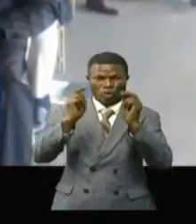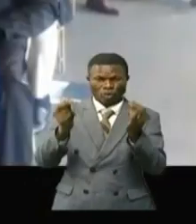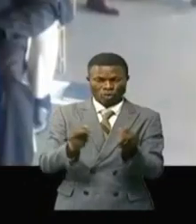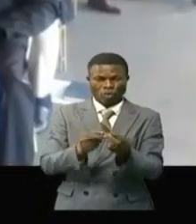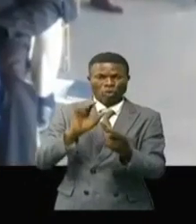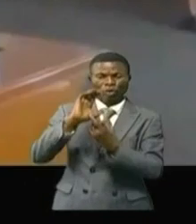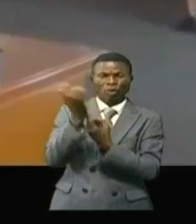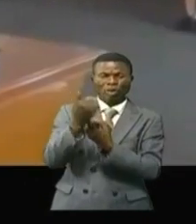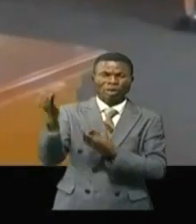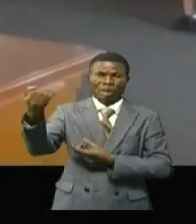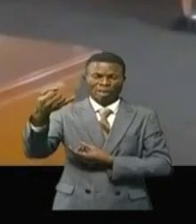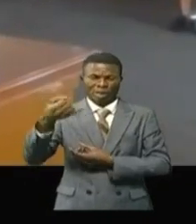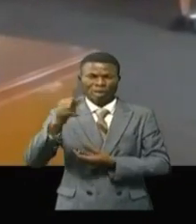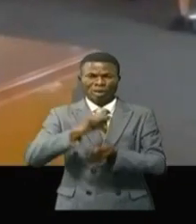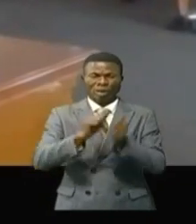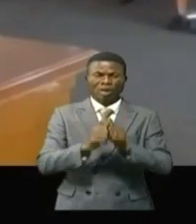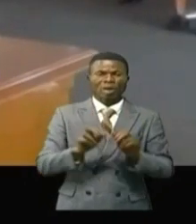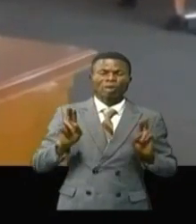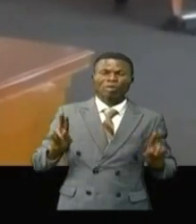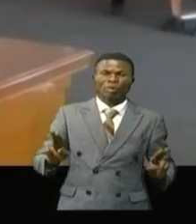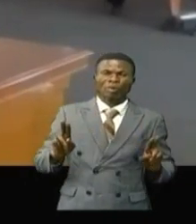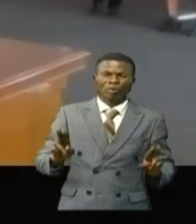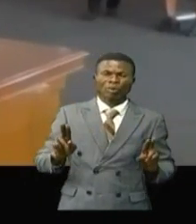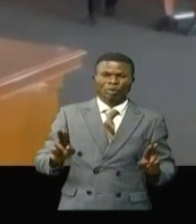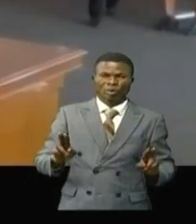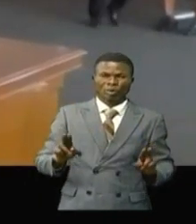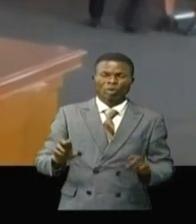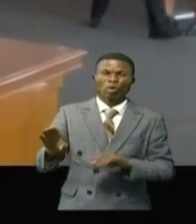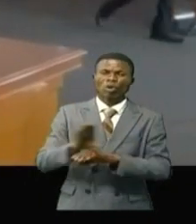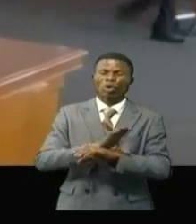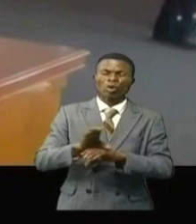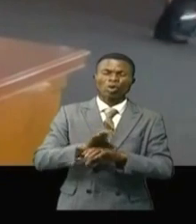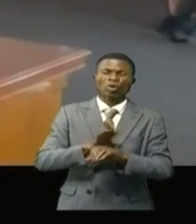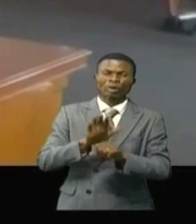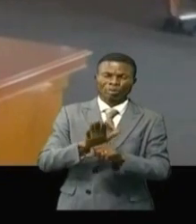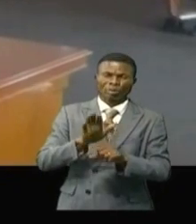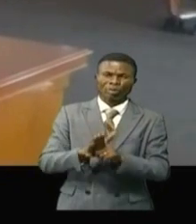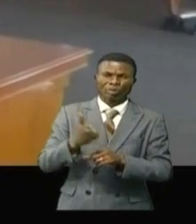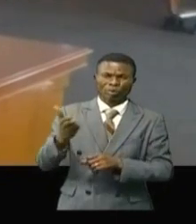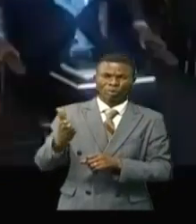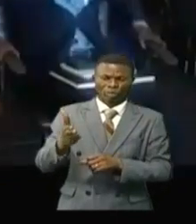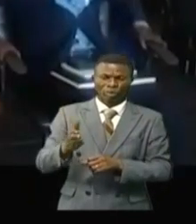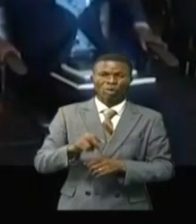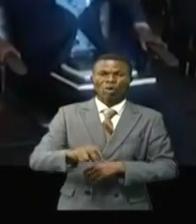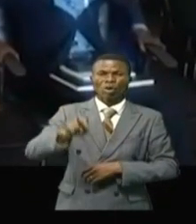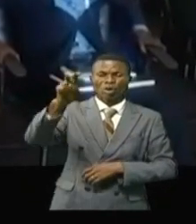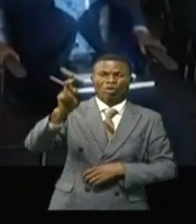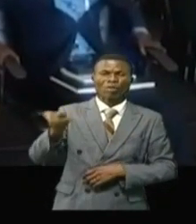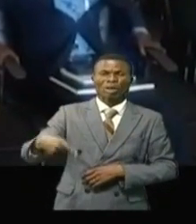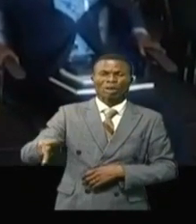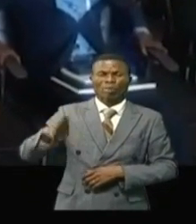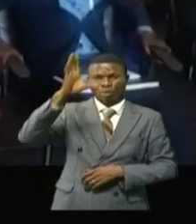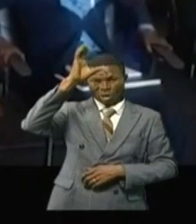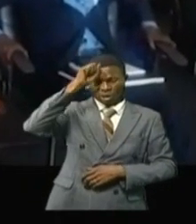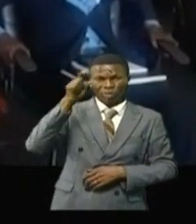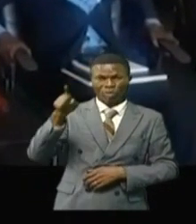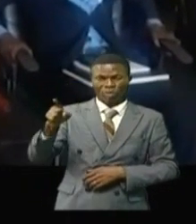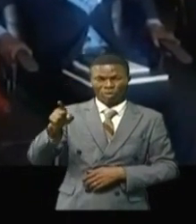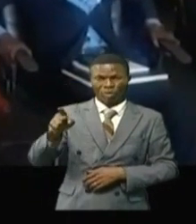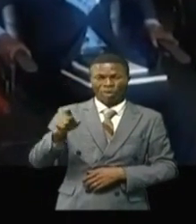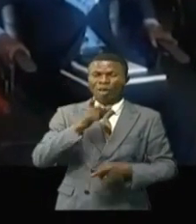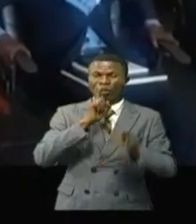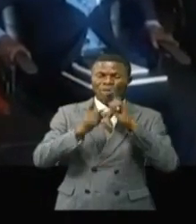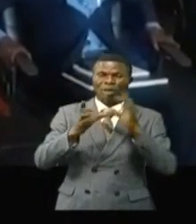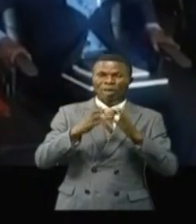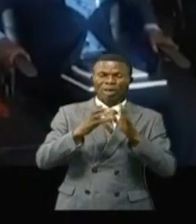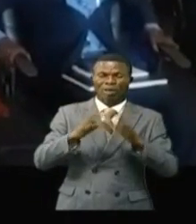culture, arts et questions religieuses, M. Théo Tulumba Wakabeya, pendant son séjour dans la province du Kwilu, a conféré avec